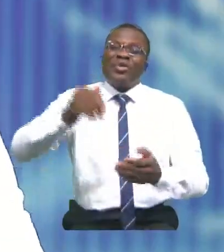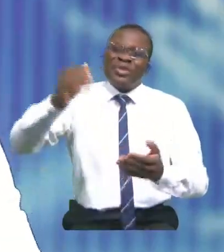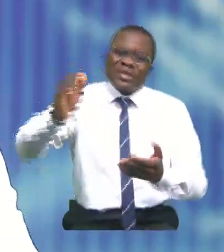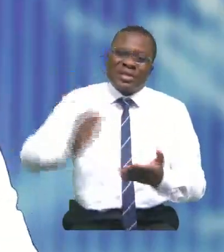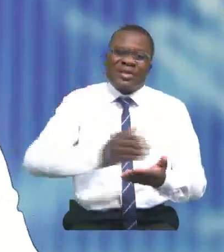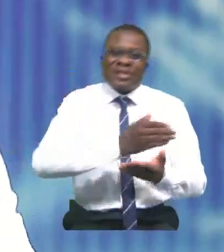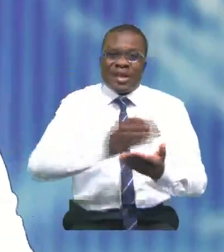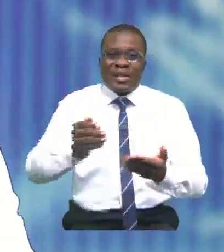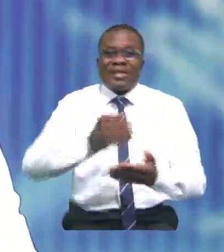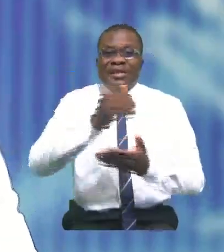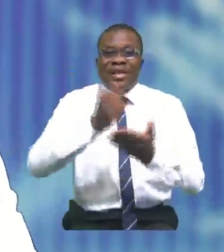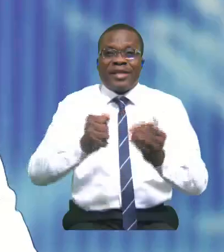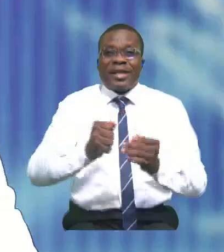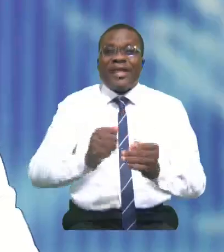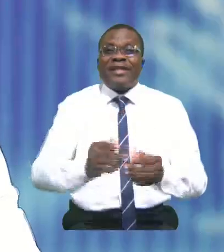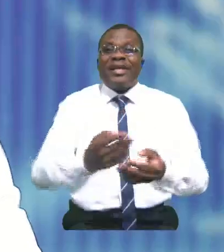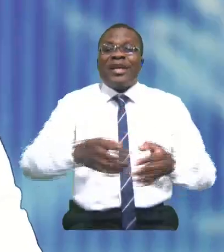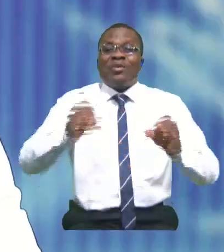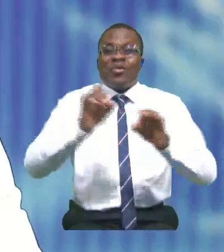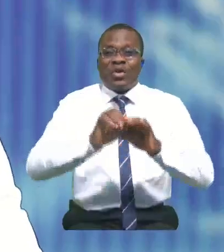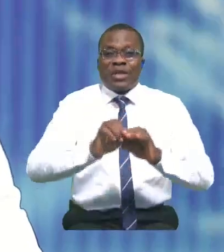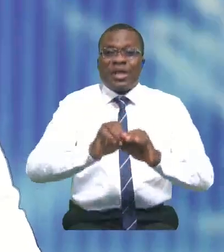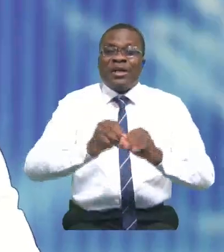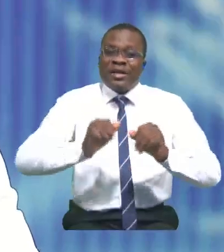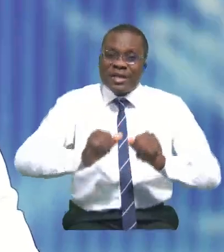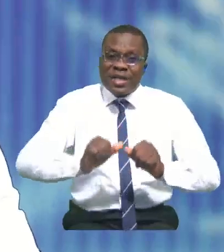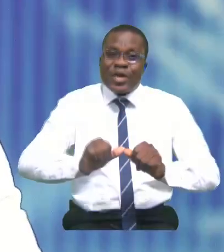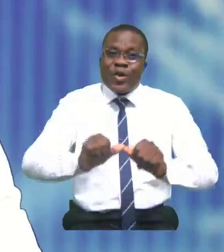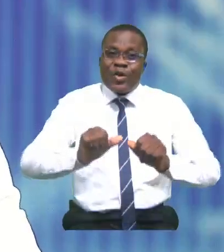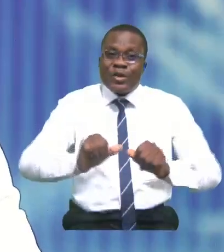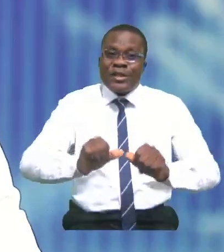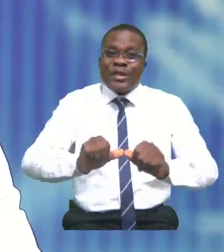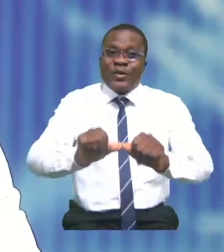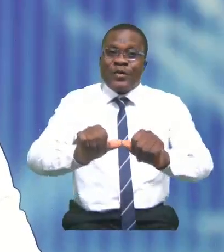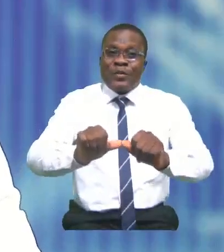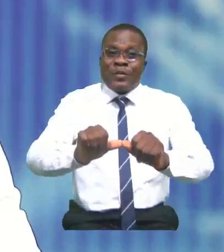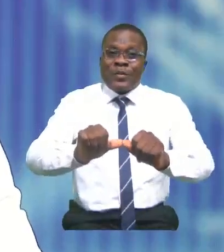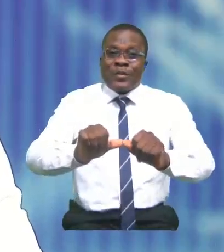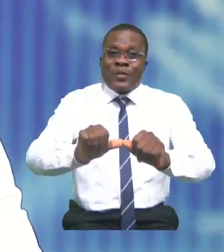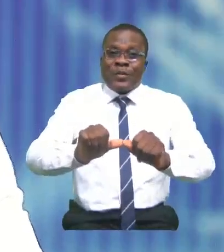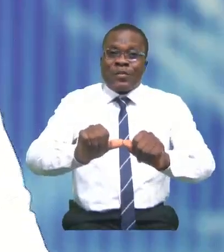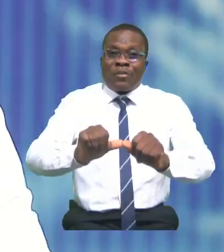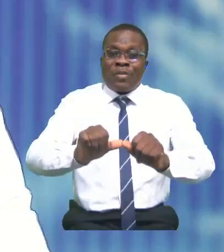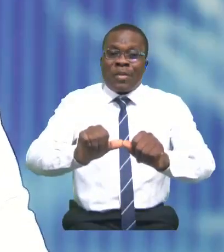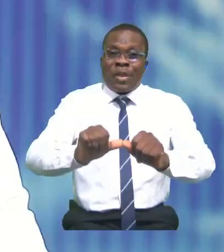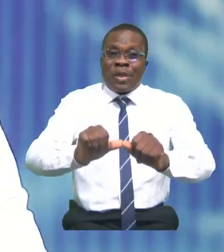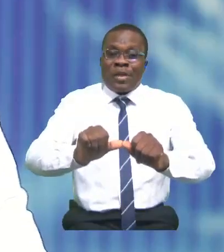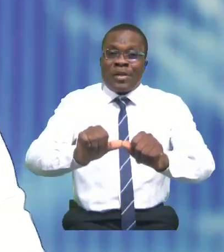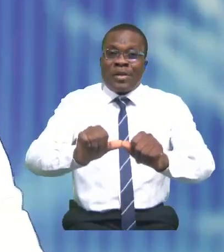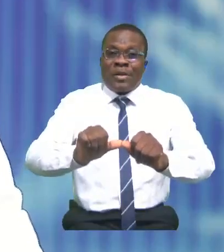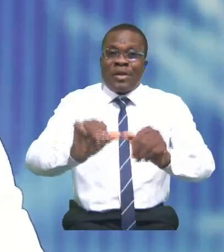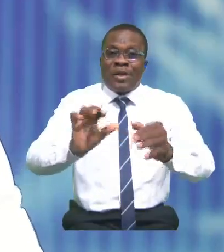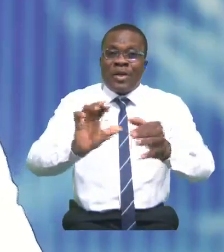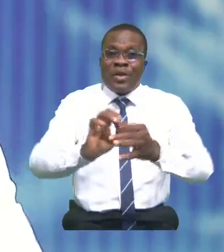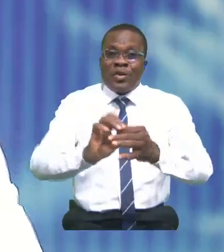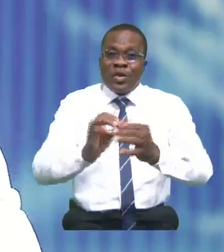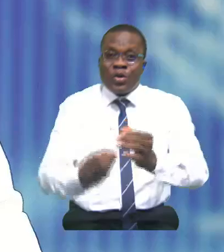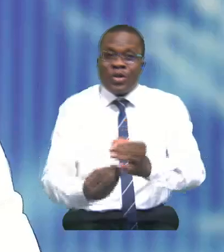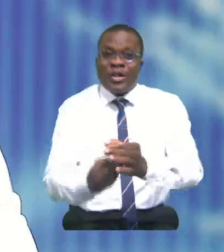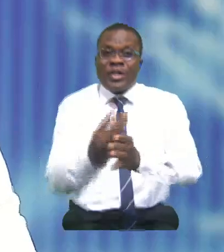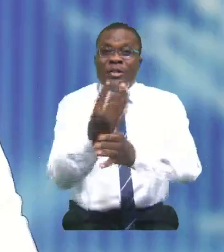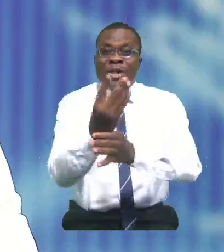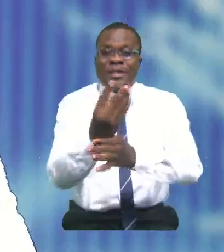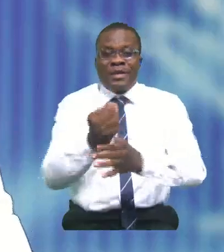artistes talentu qui qui ne ce de de de de d'émerger donc voilà